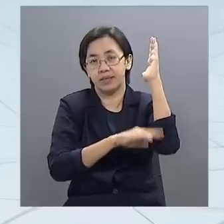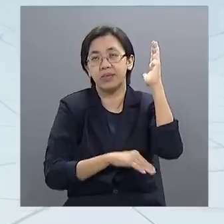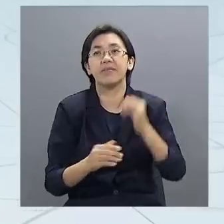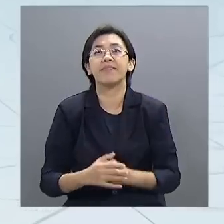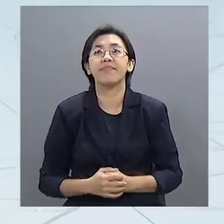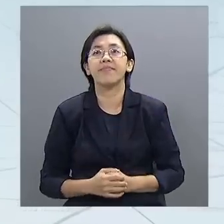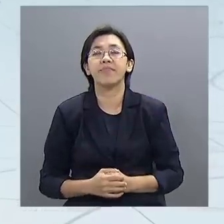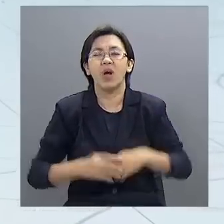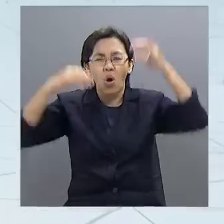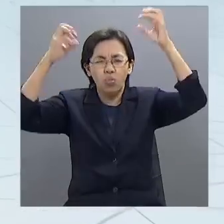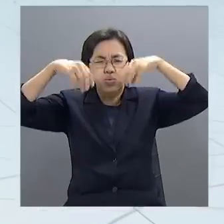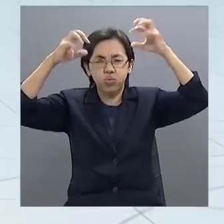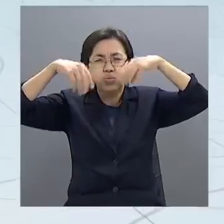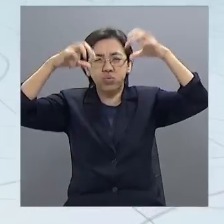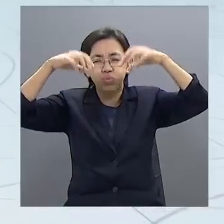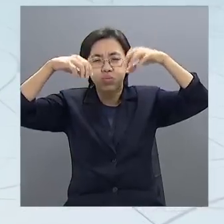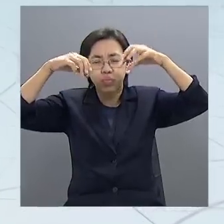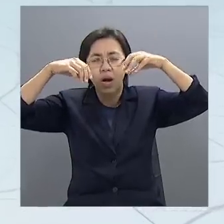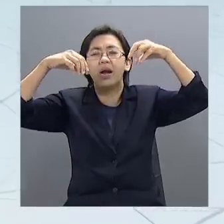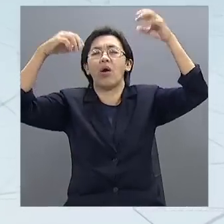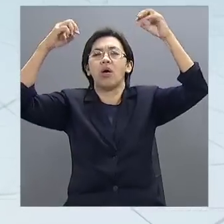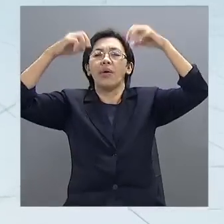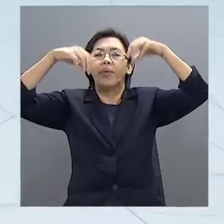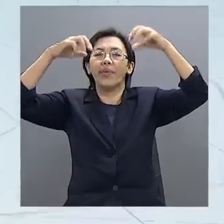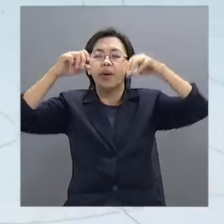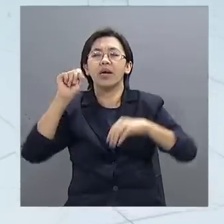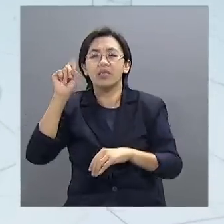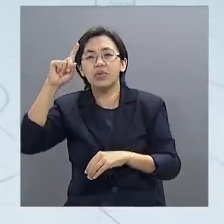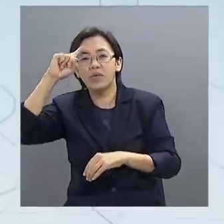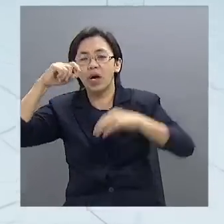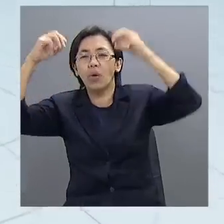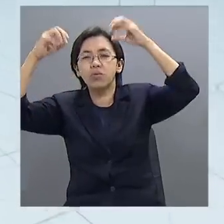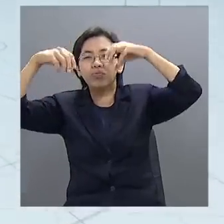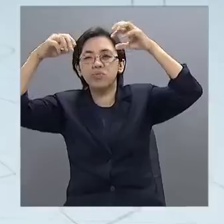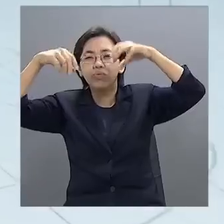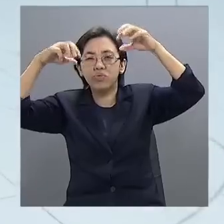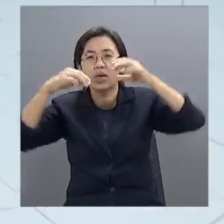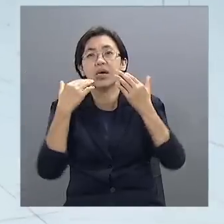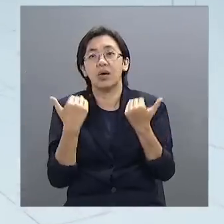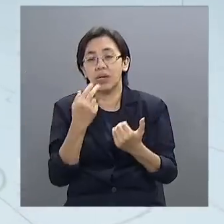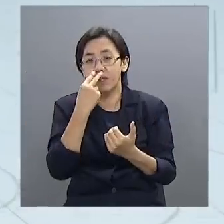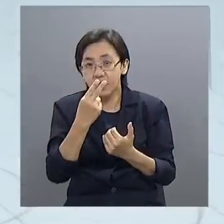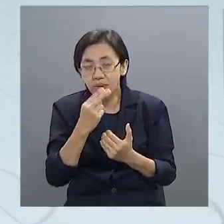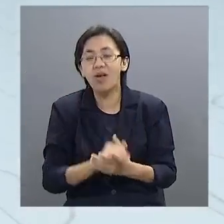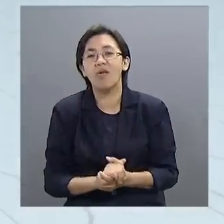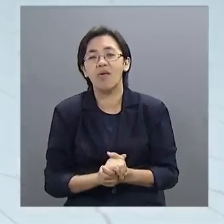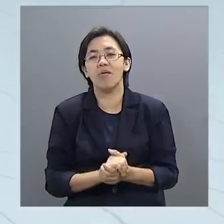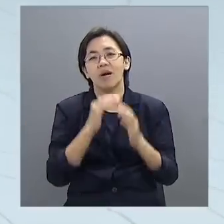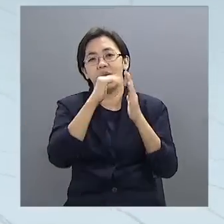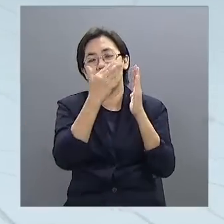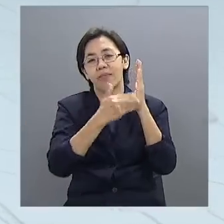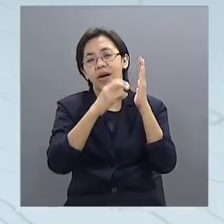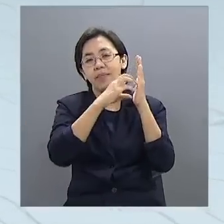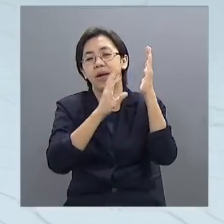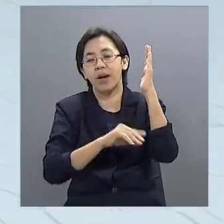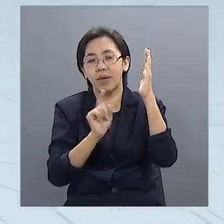ะกลับมาลดลงอีกครั้งหนึ่งในช่วงตั้งแต่วันศุกร์และวันเสาร์ค่ะและช่วงนี้เราจะมาดูรายละเอียดของสภาพอากาศรวมไปถึงข้อแนะนำสำหรับเกษตร